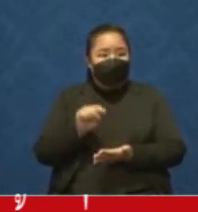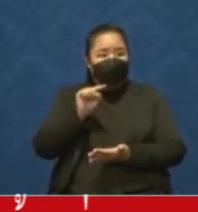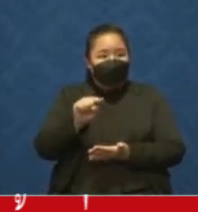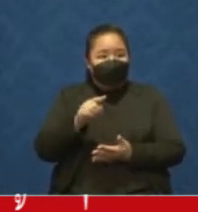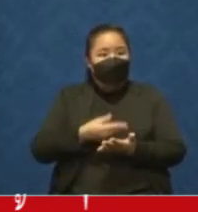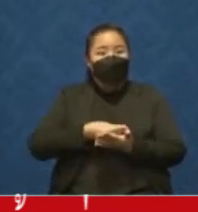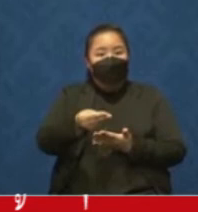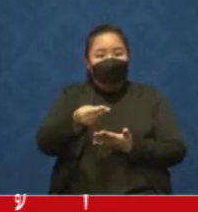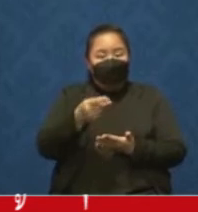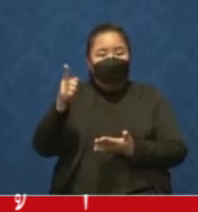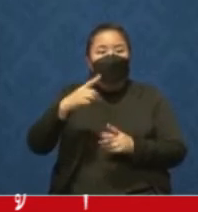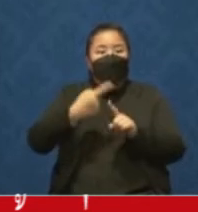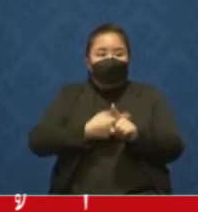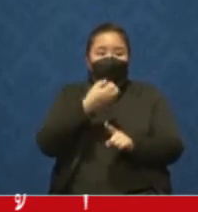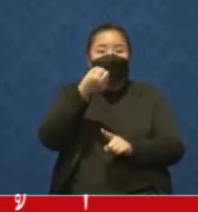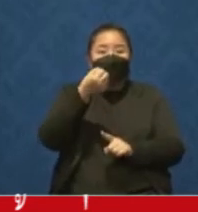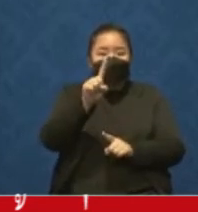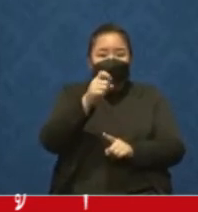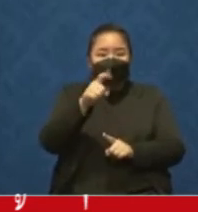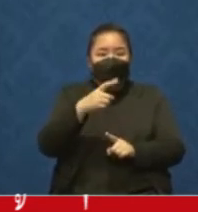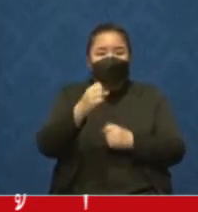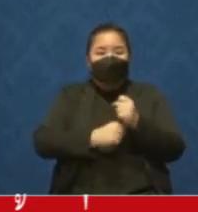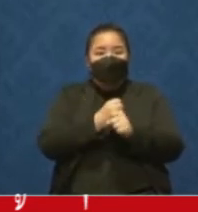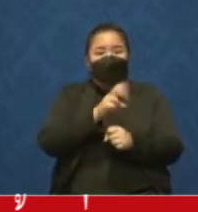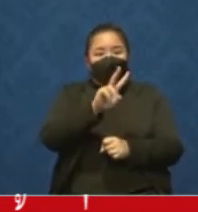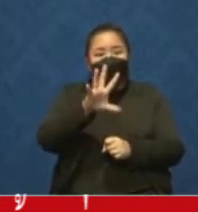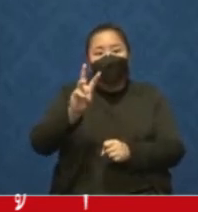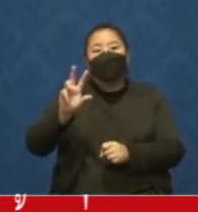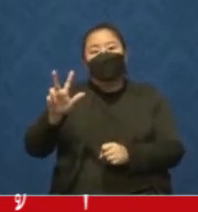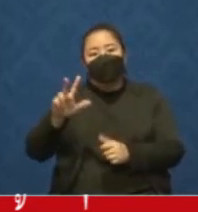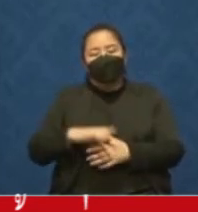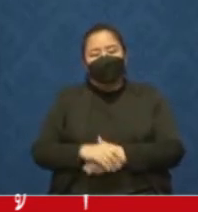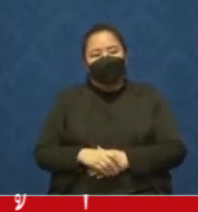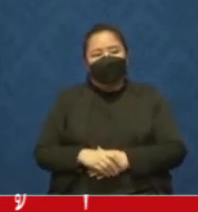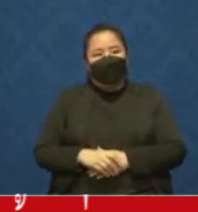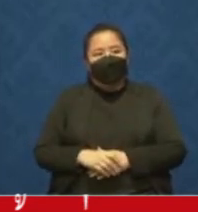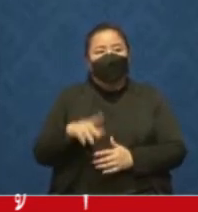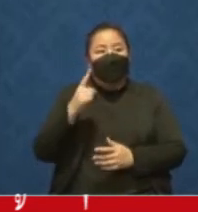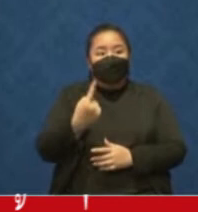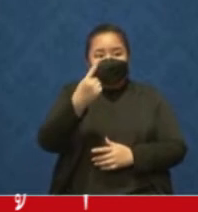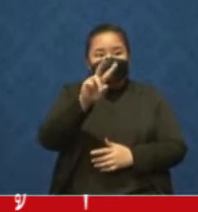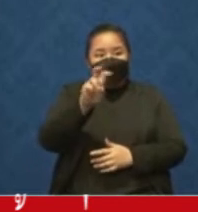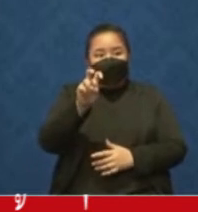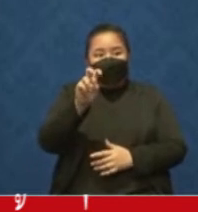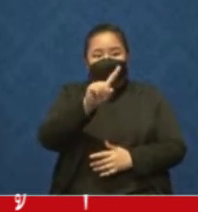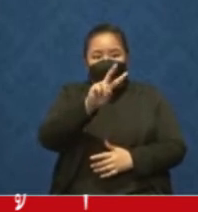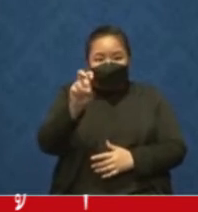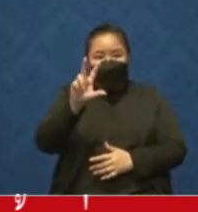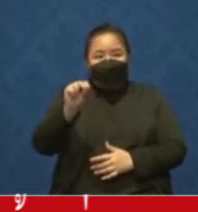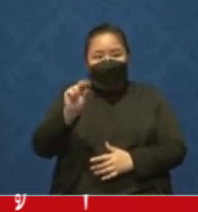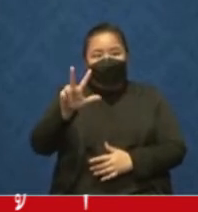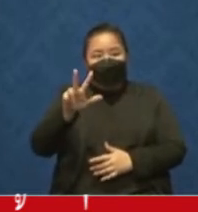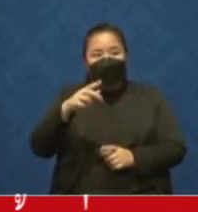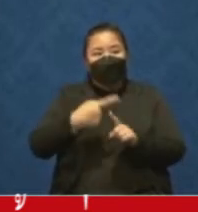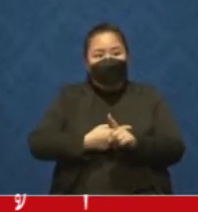AstraZenecaช่วงเดินพฤตกิกายน 63 เราซื้อโดสละ 233 บาทเดินมีนาคม